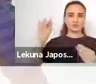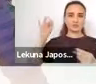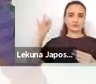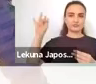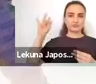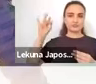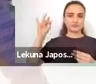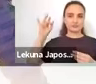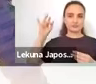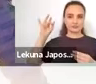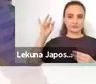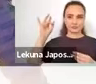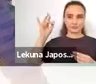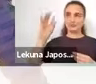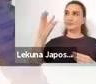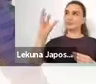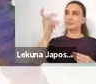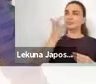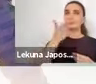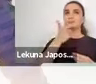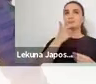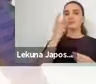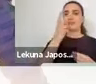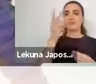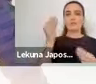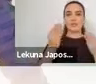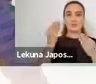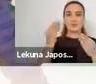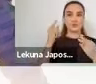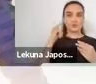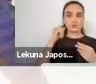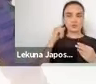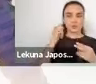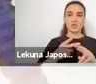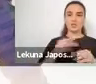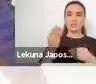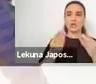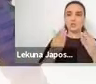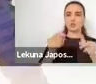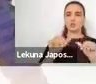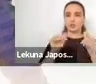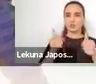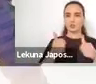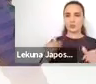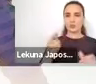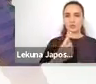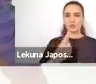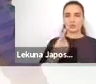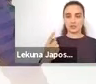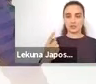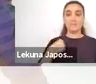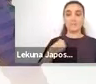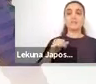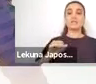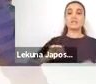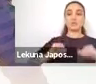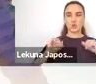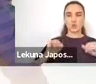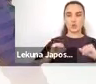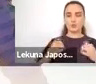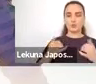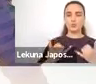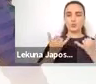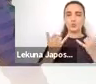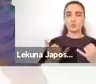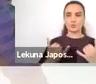ვკიდებთ და იმით ვცდილობთ კომუნიკაციაში შევიდეთ, ესეც თამაშის ერთ-ერთი ფორმა არის, როდესაც მე ვცდილობ